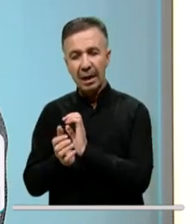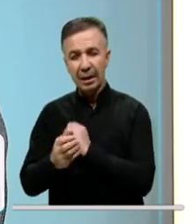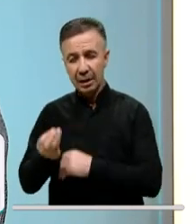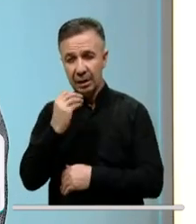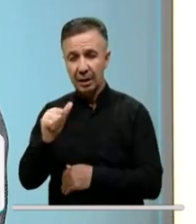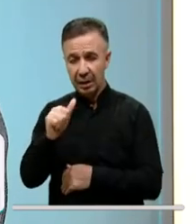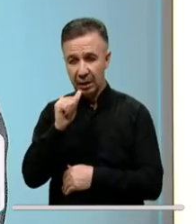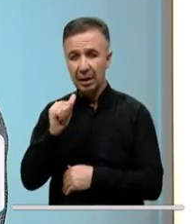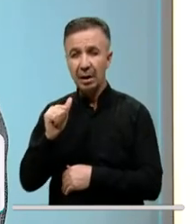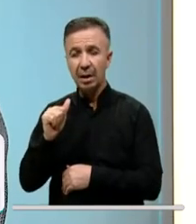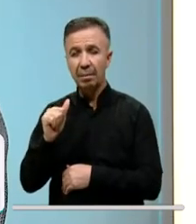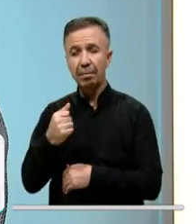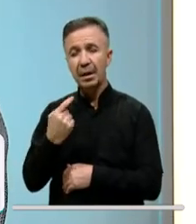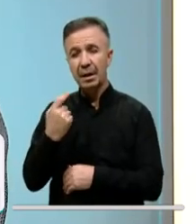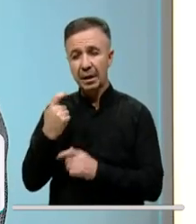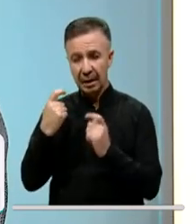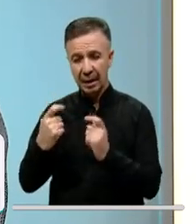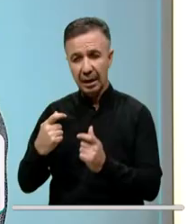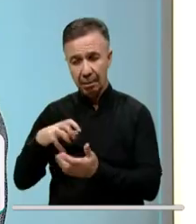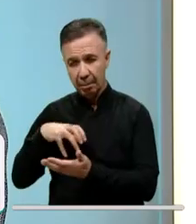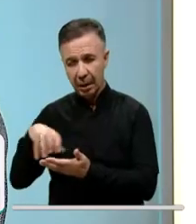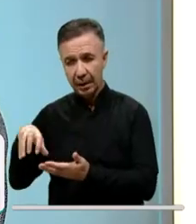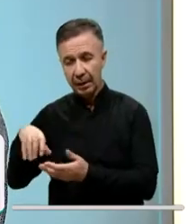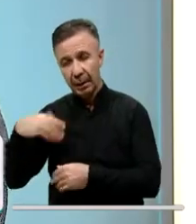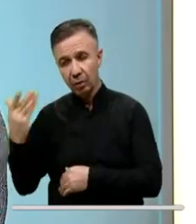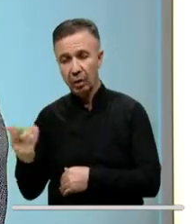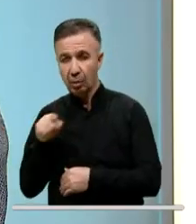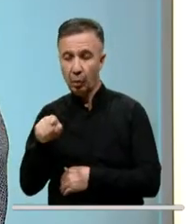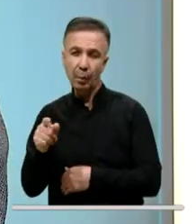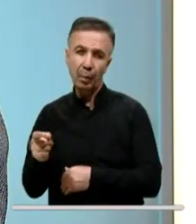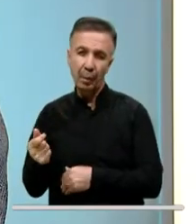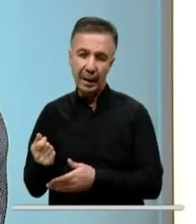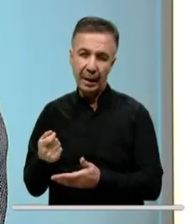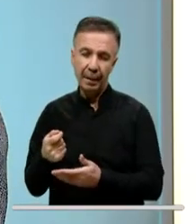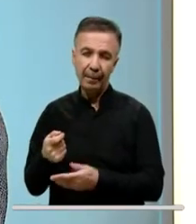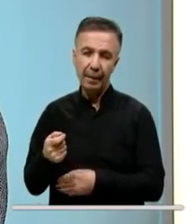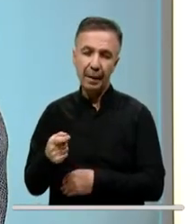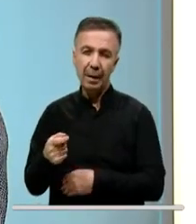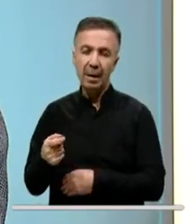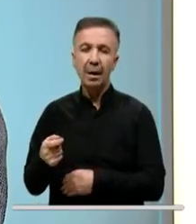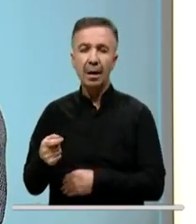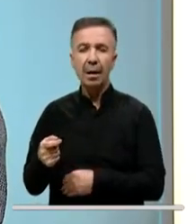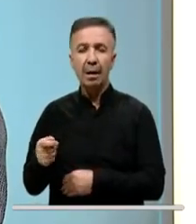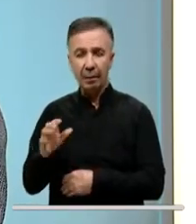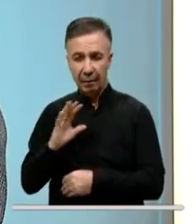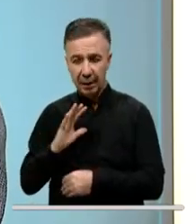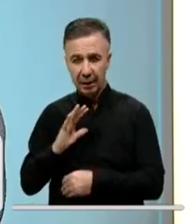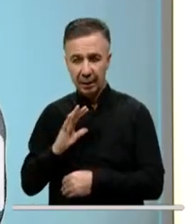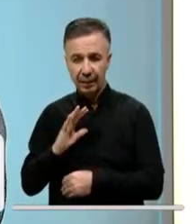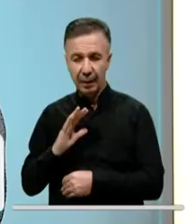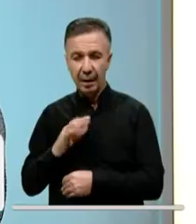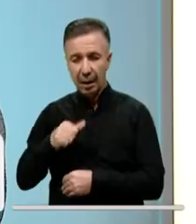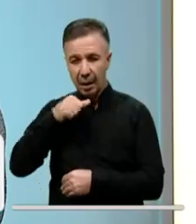parayı bir kenarıya ayırdıktan sonra, bu paraya güç yetirdikten sonra, haccın temel